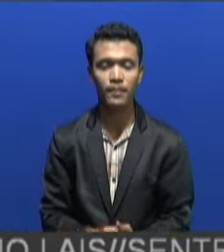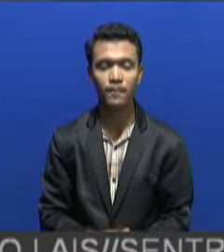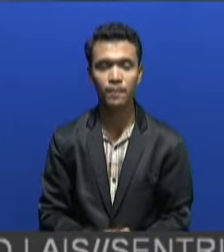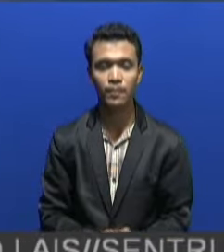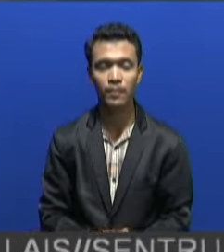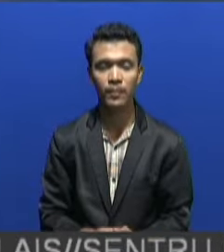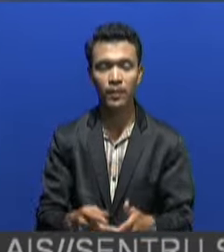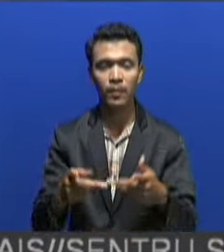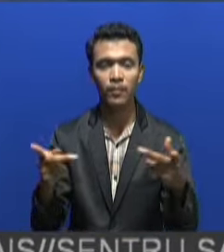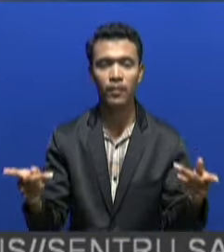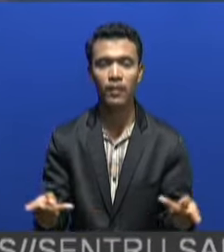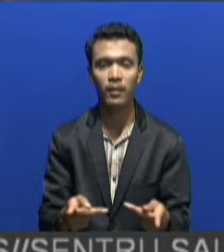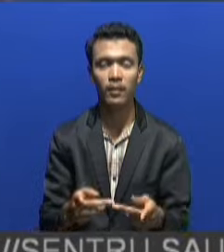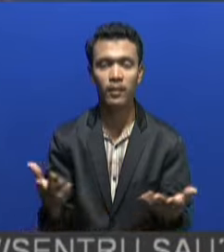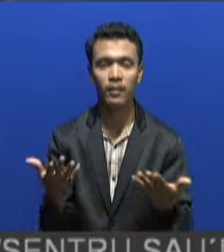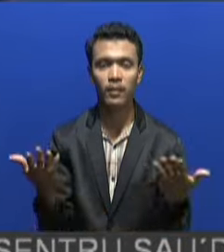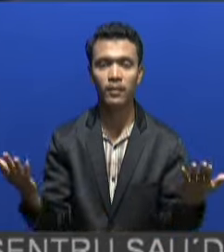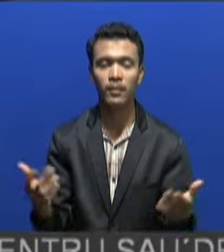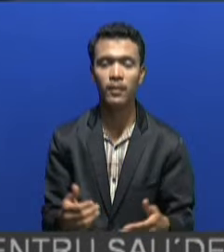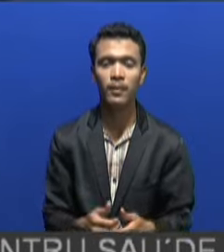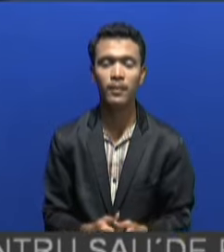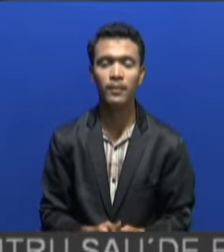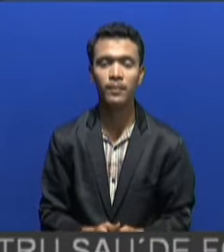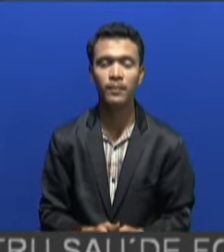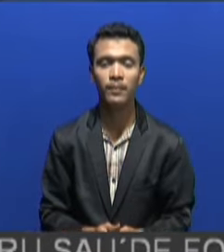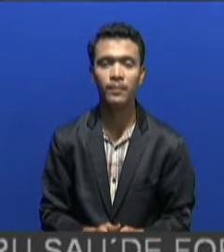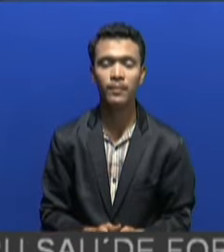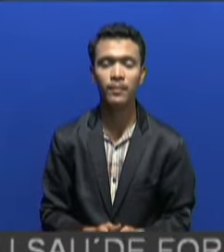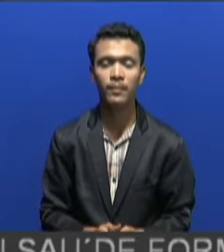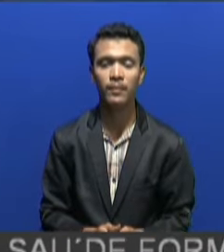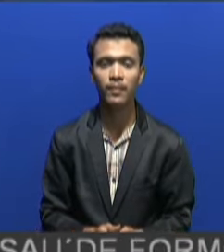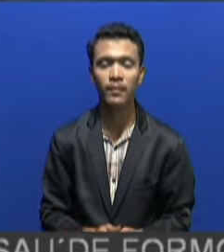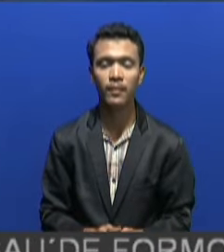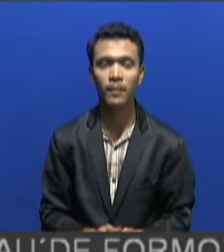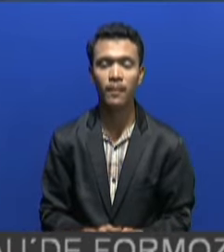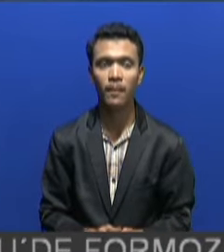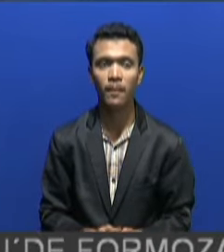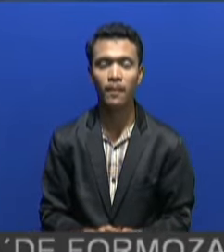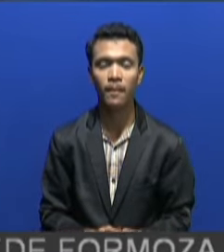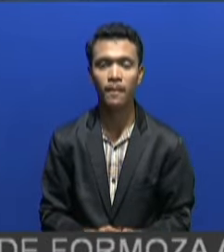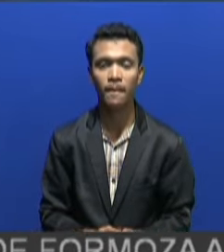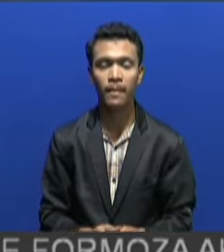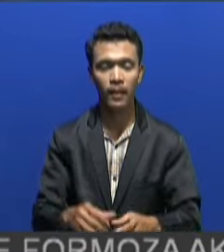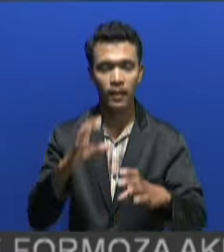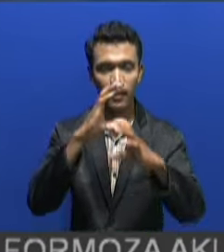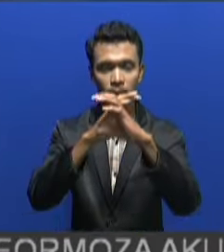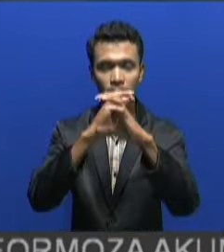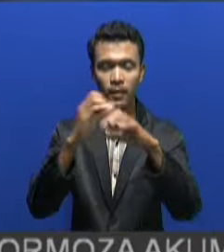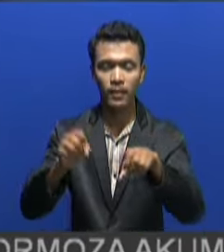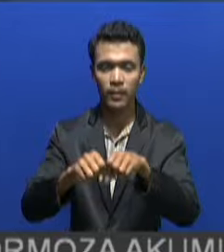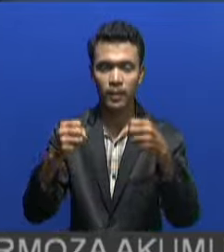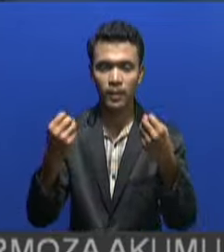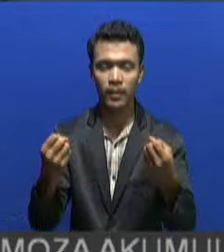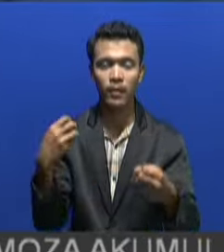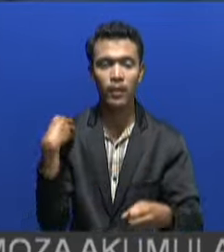Lokasi ta bot sirne na kobre ba fatin be ne be karik. Haunia idene lokasi be kareta ida falnya so ke kareta ne faila hela. Antau